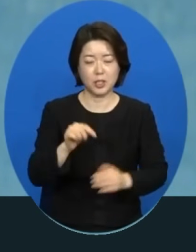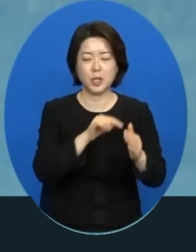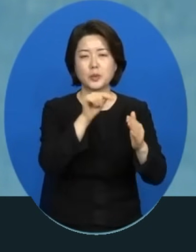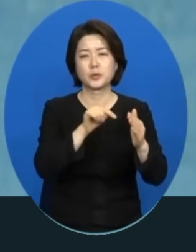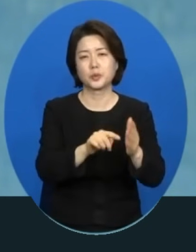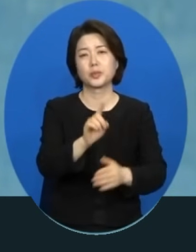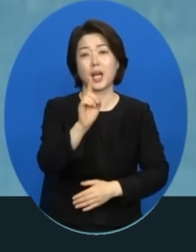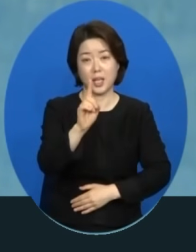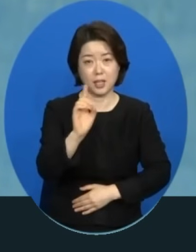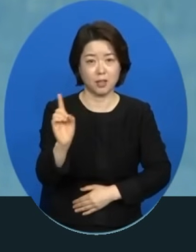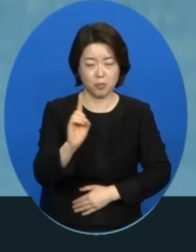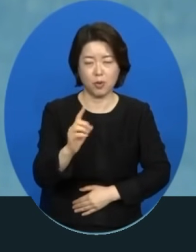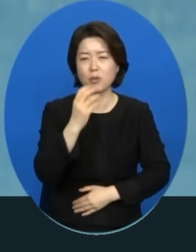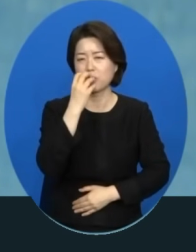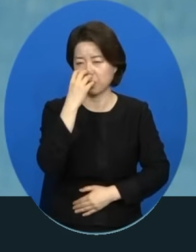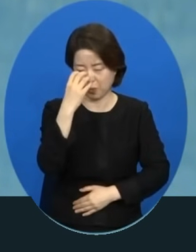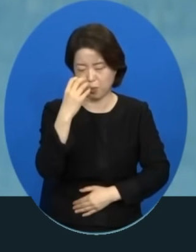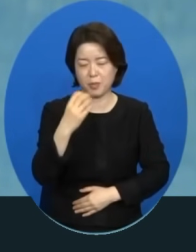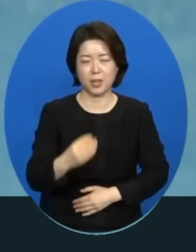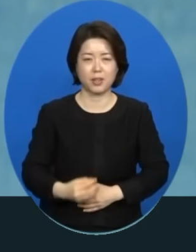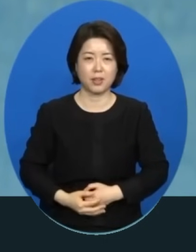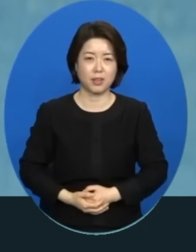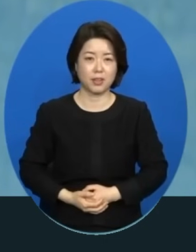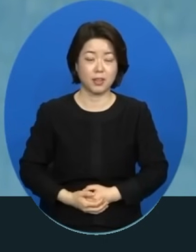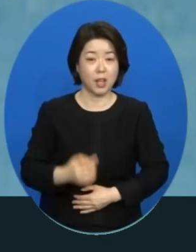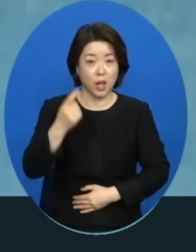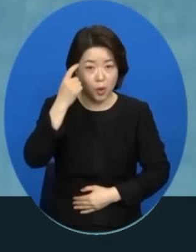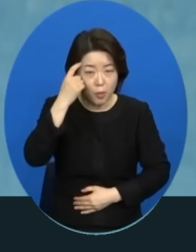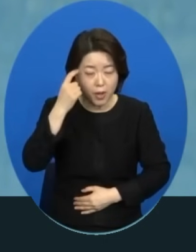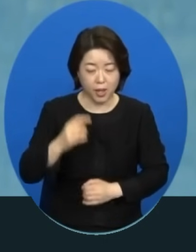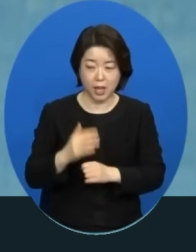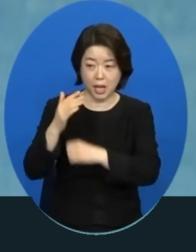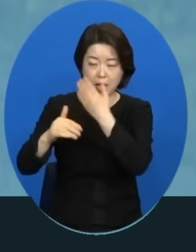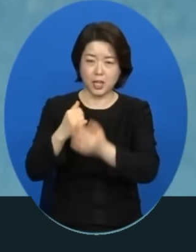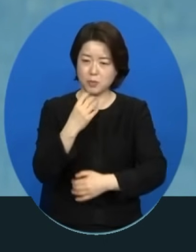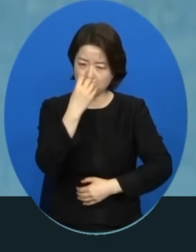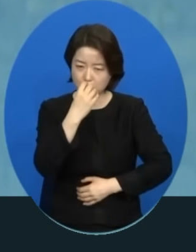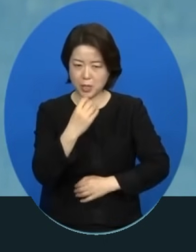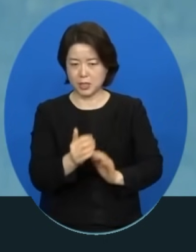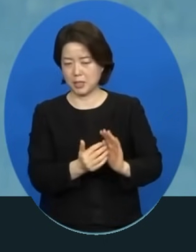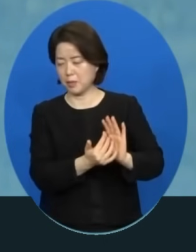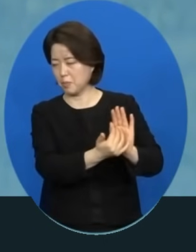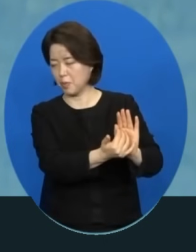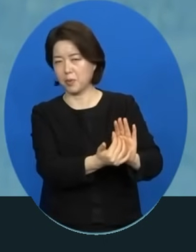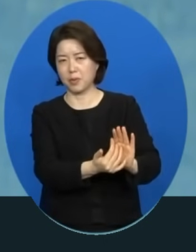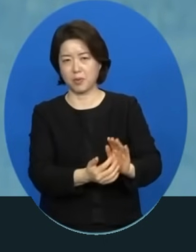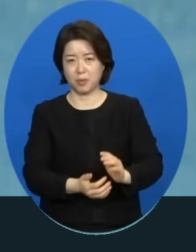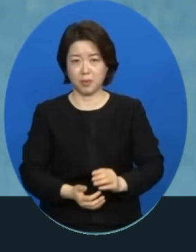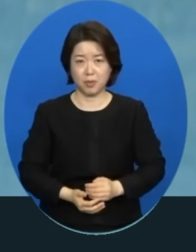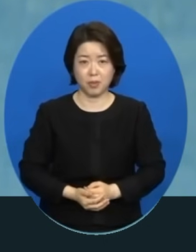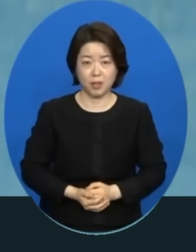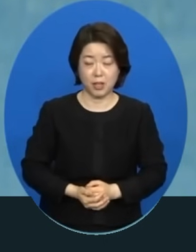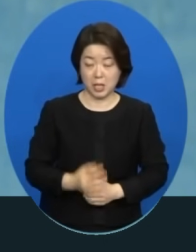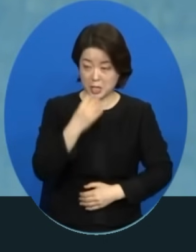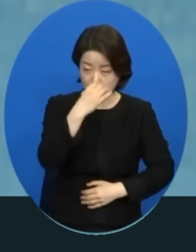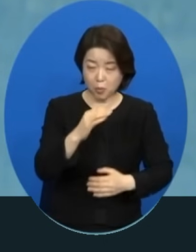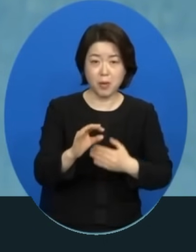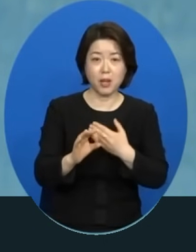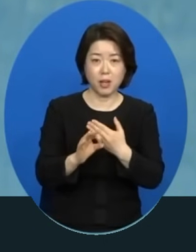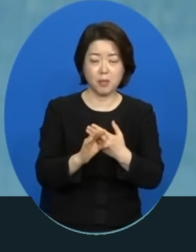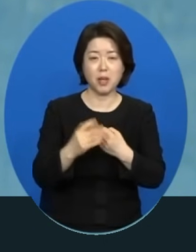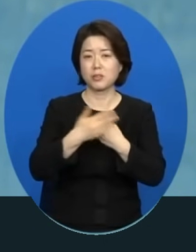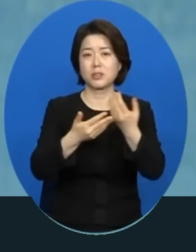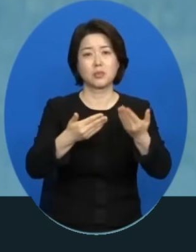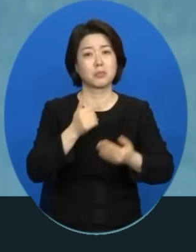하나가 교만일 수 있어요. 왜냐하면 하나님은 교만한 자를 멀리하시기 때문에 교만하면 은혜를 받을 수가